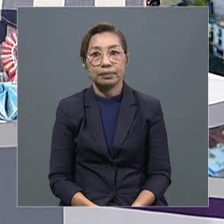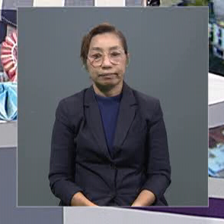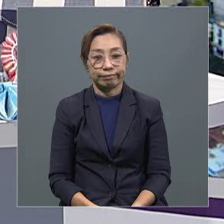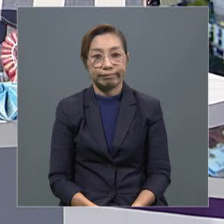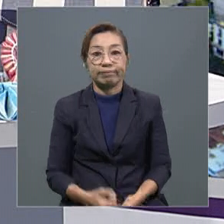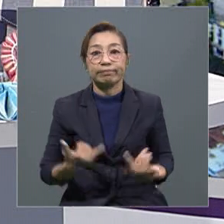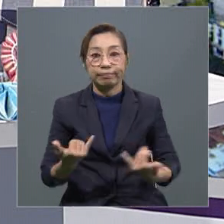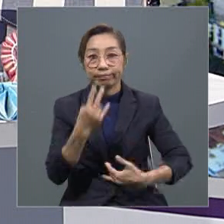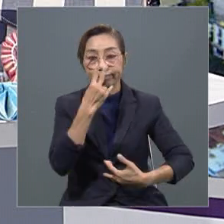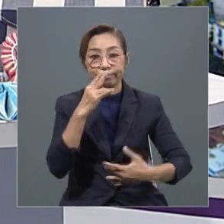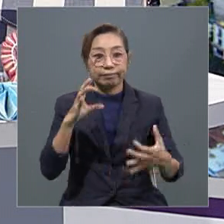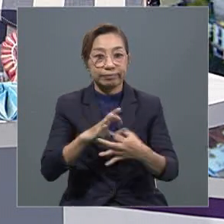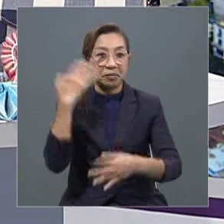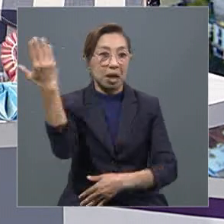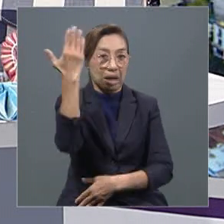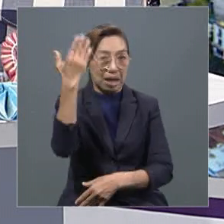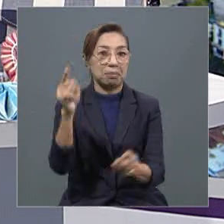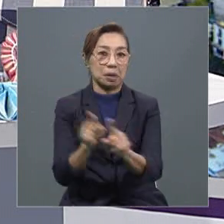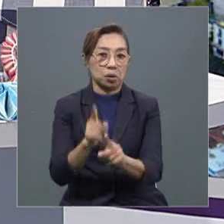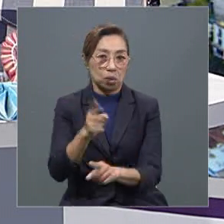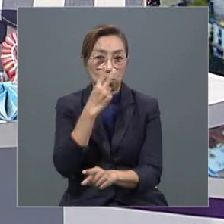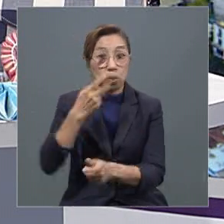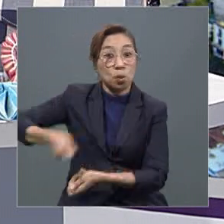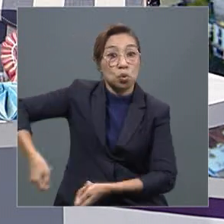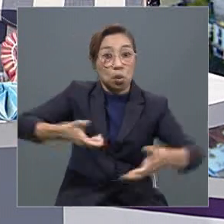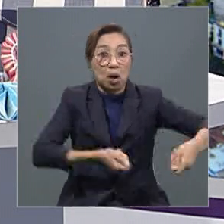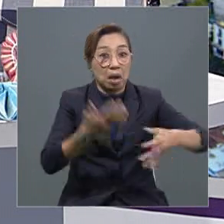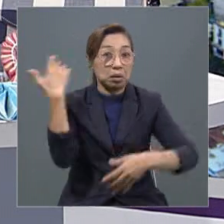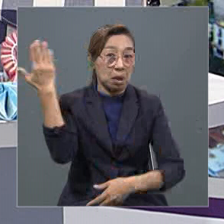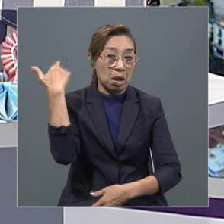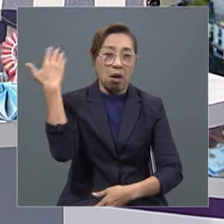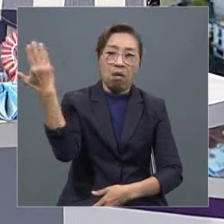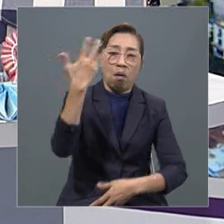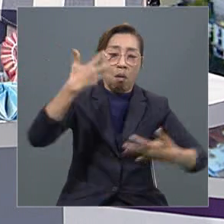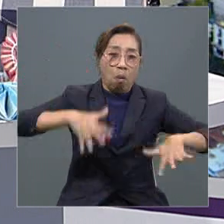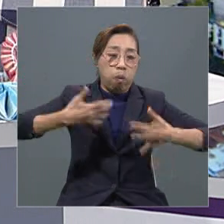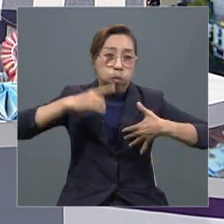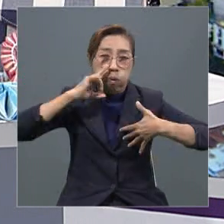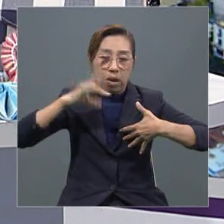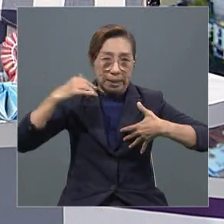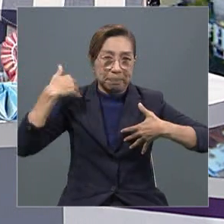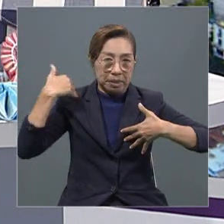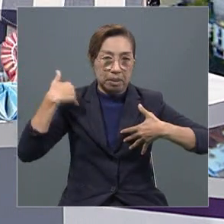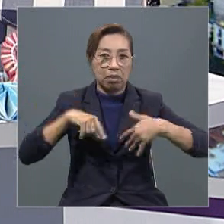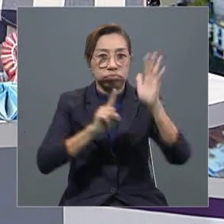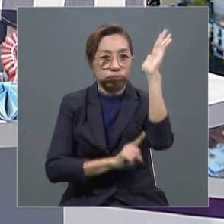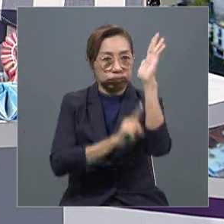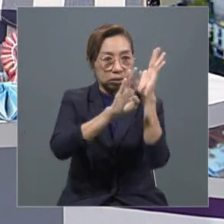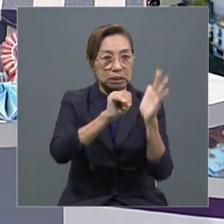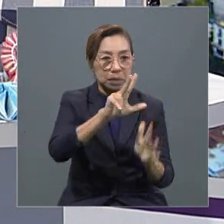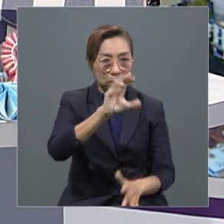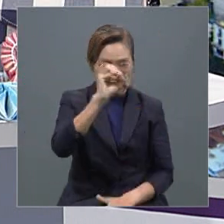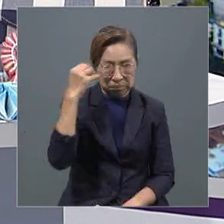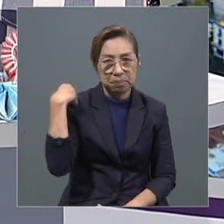คุณผู้ชมช่วงนี้ต้องติดตามในเรื่องของสภาพอากาศกันอย่างใกล้ชิดช่วงสงกรานต์ที่ผ่านมาอากาศร้อนหลายพื้นที่บางจังหวัดเก็บอกว่าพุงไปถึง 43องศ